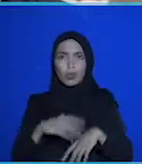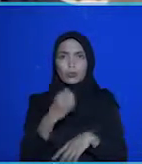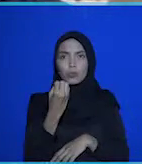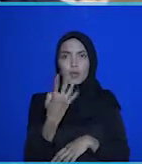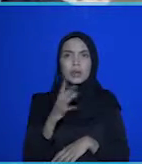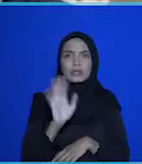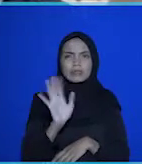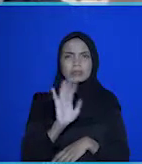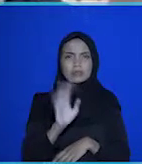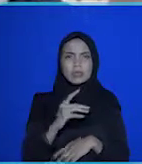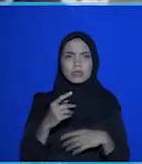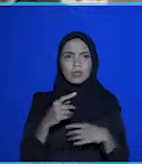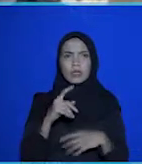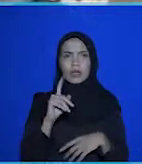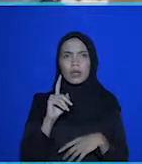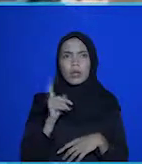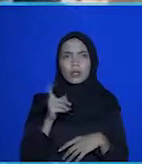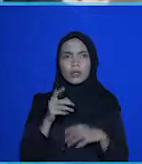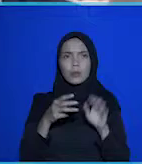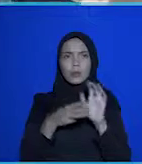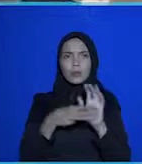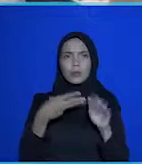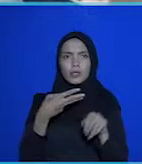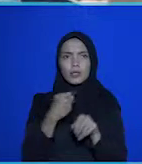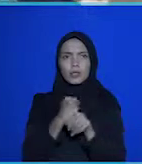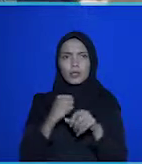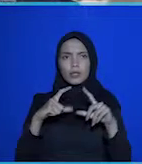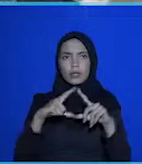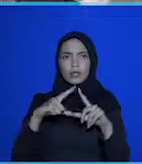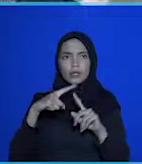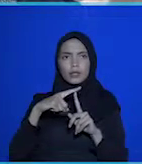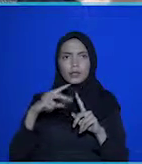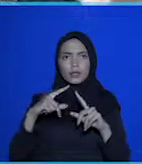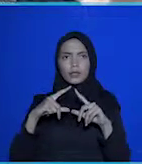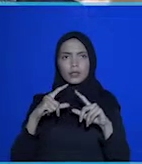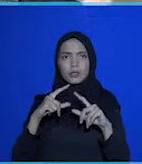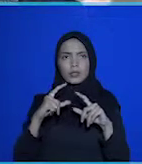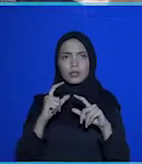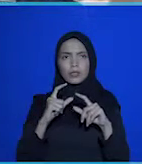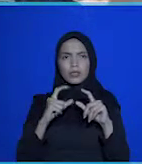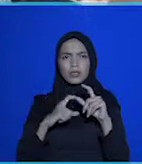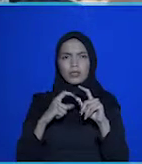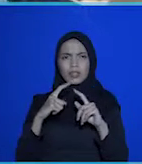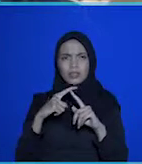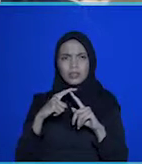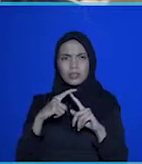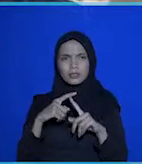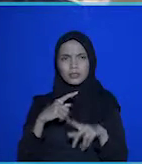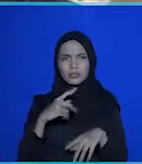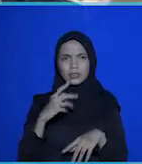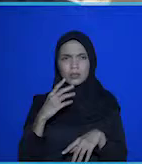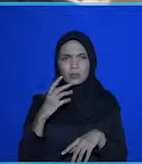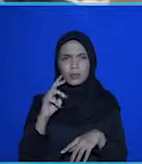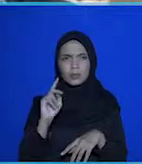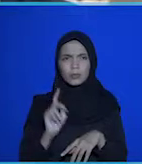dengan kecepatan sekian, itu sudah bukan berita. Akan ada megatrust, itu mohon maaf, masuk pertama kali